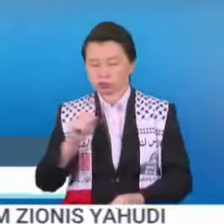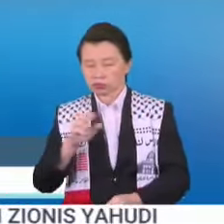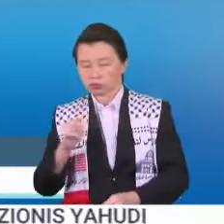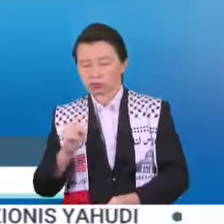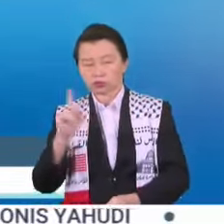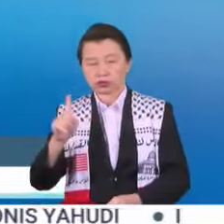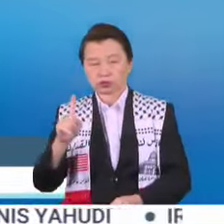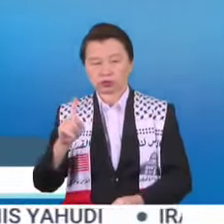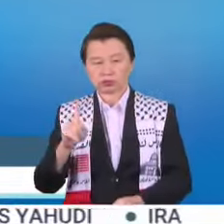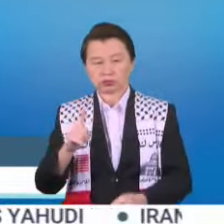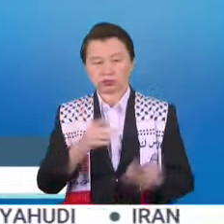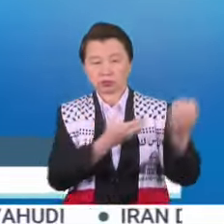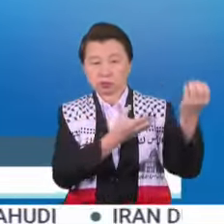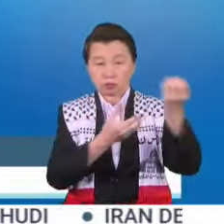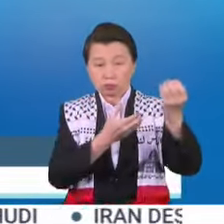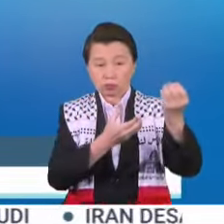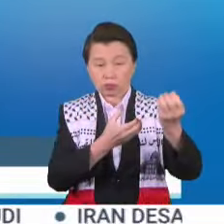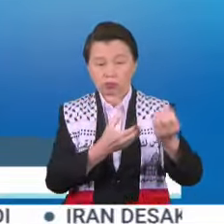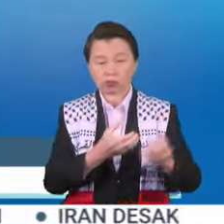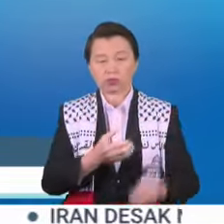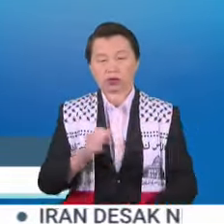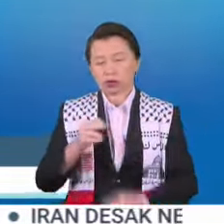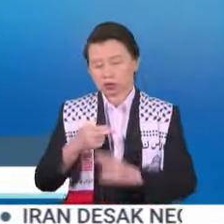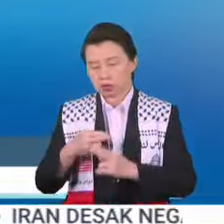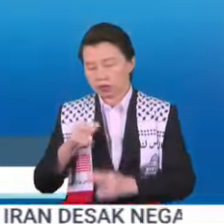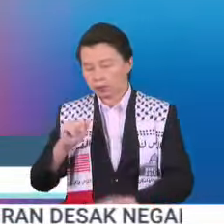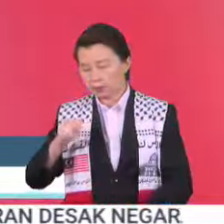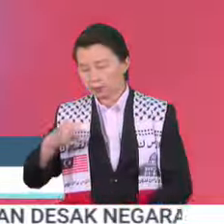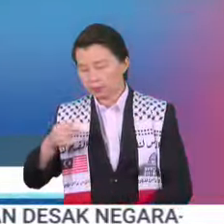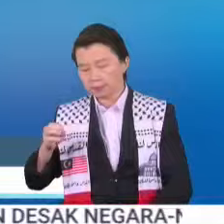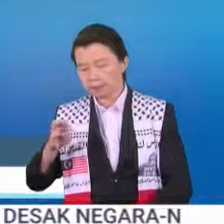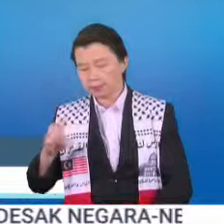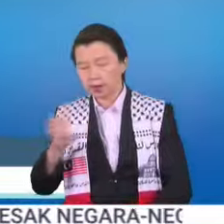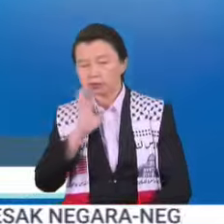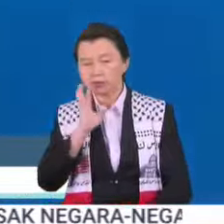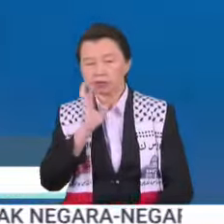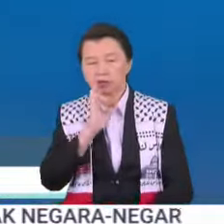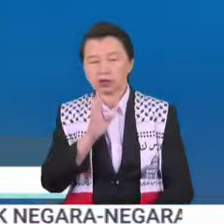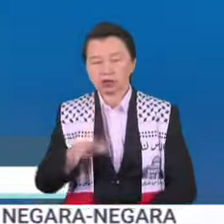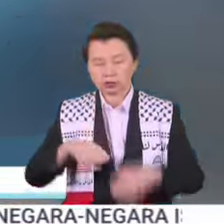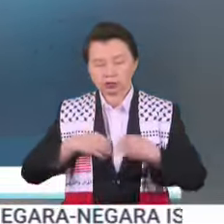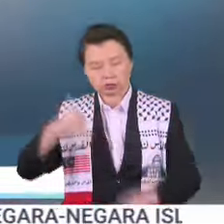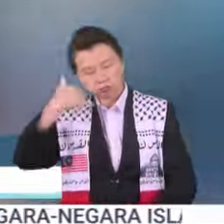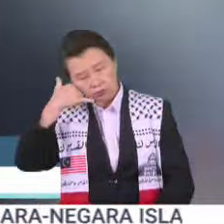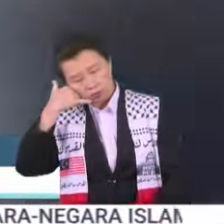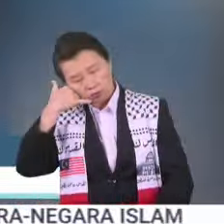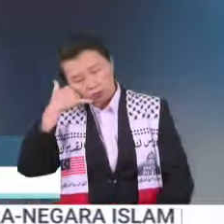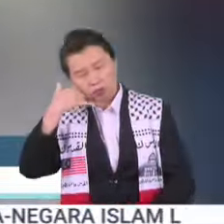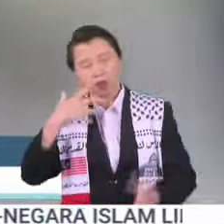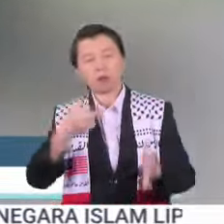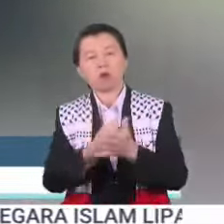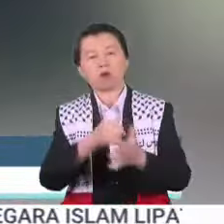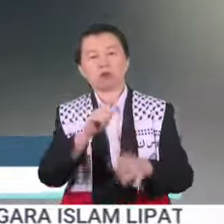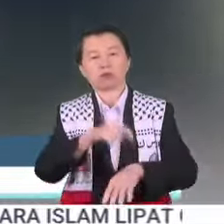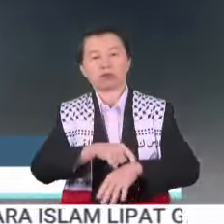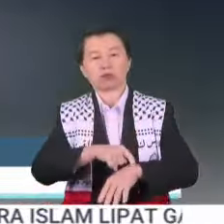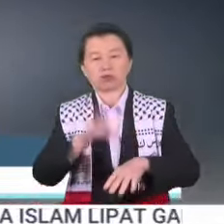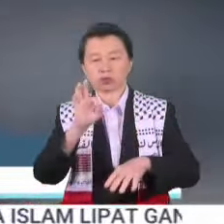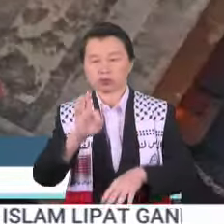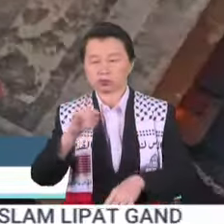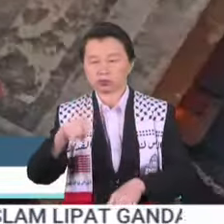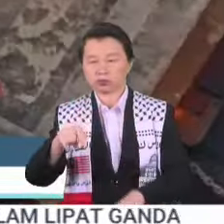Ketua Zon 1 JBPM Kedah, Penguasa Kanan Bomba 1 Ahmad Aminuddin Abdul Rahim, pihaknya menerima panggilan berhubung kemalangan tersebut pada